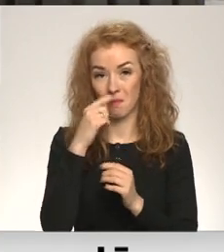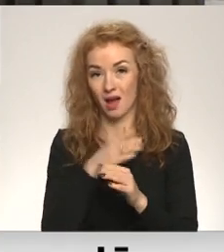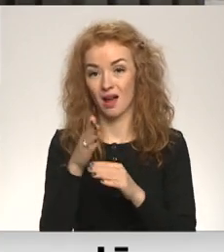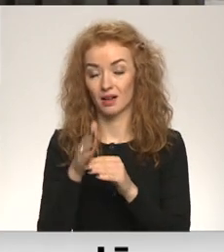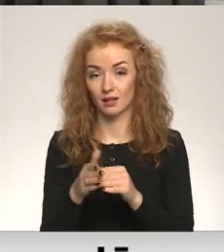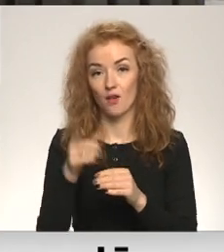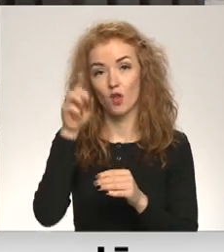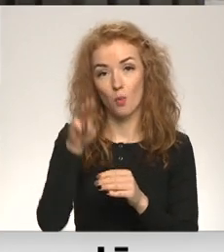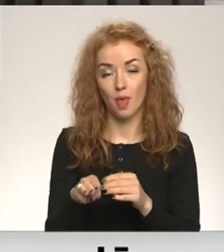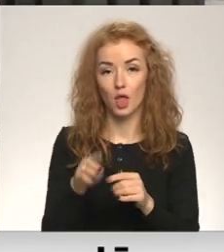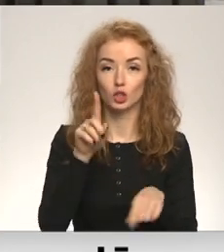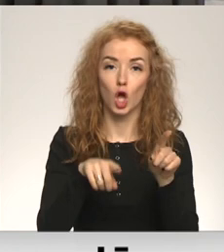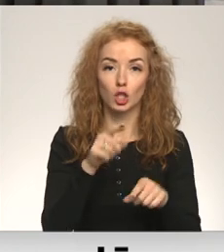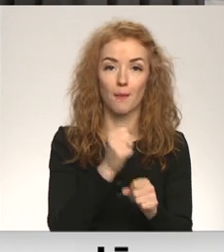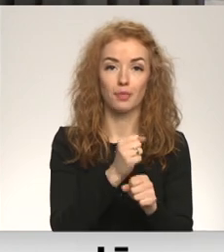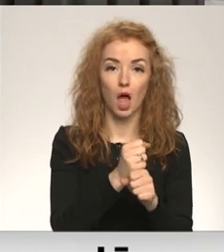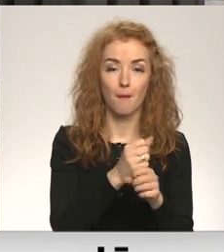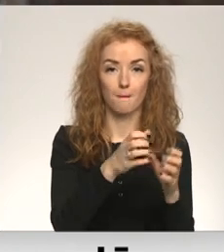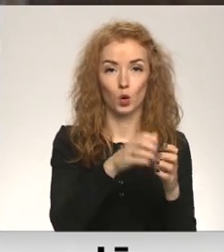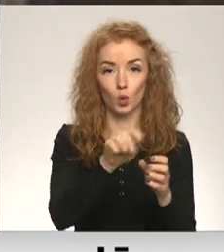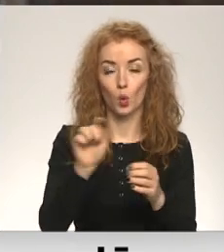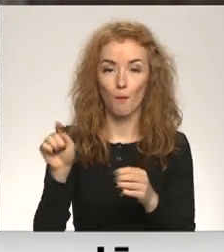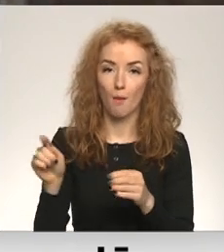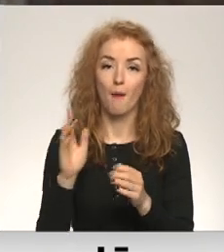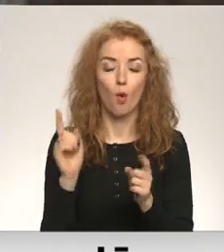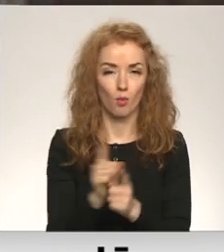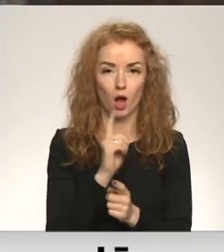mēnesi atsevišķām strādājošo grupām paliks spēkā prasība pēc